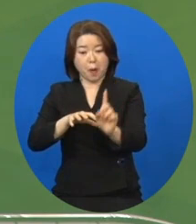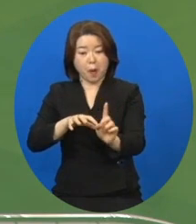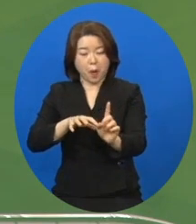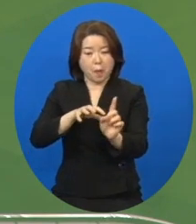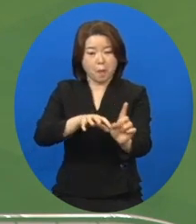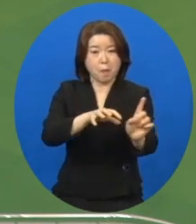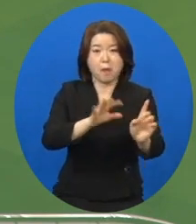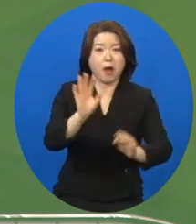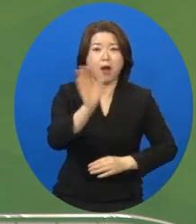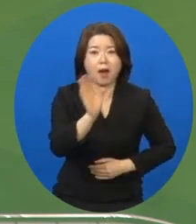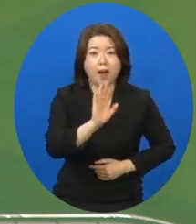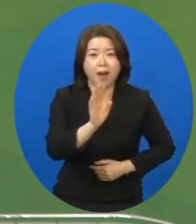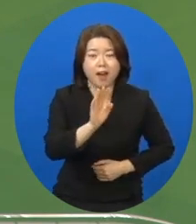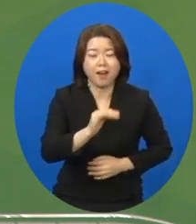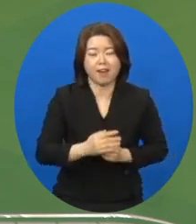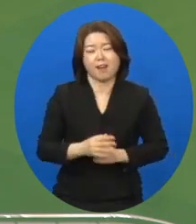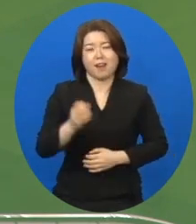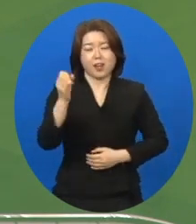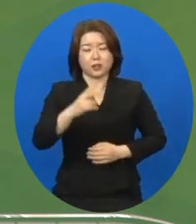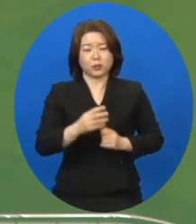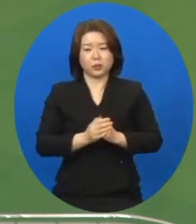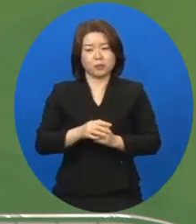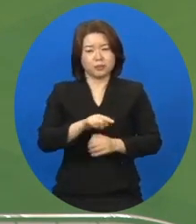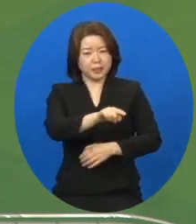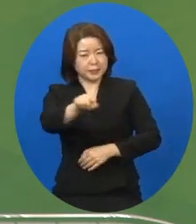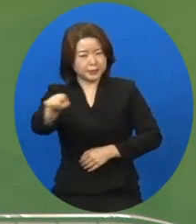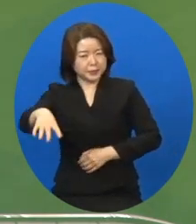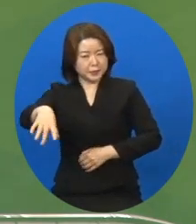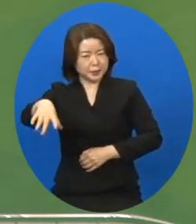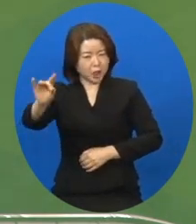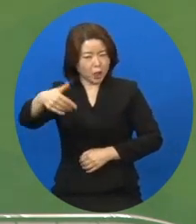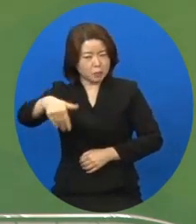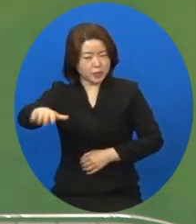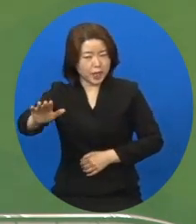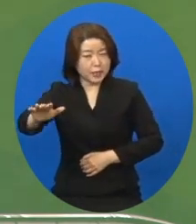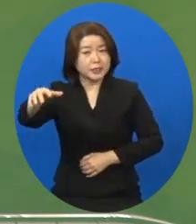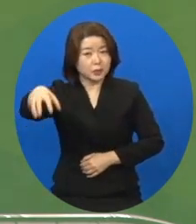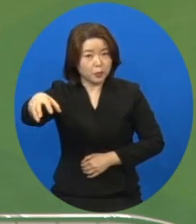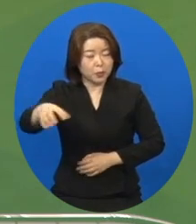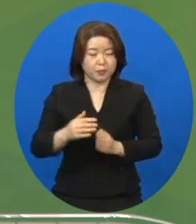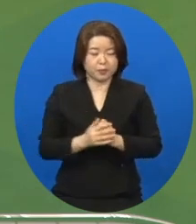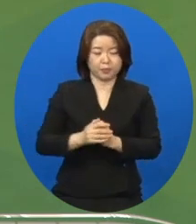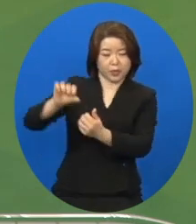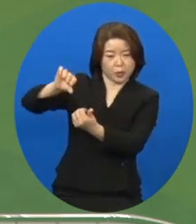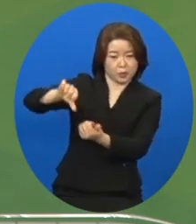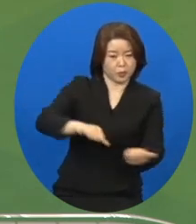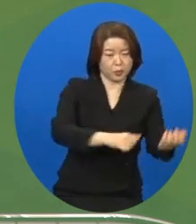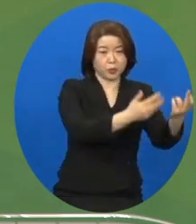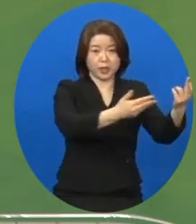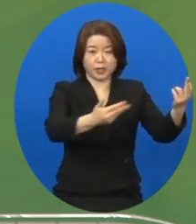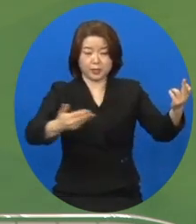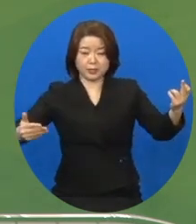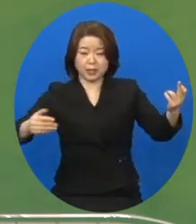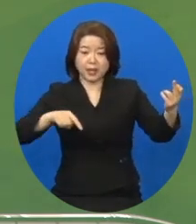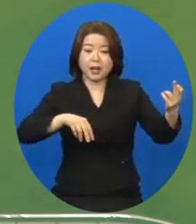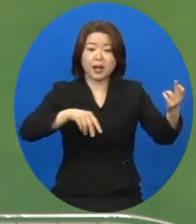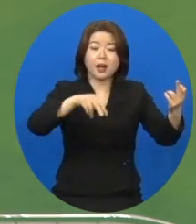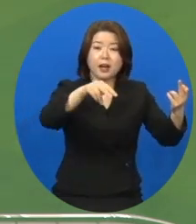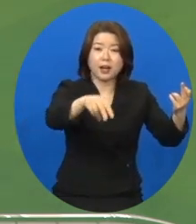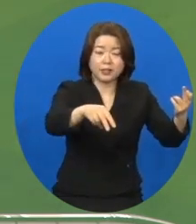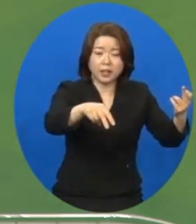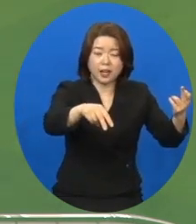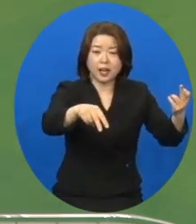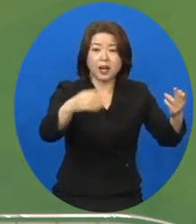아니었고요. 그들이 처음 가보는 길, 요단강을 지나 가나안 땅으로 들어가는 그 길을 갈